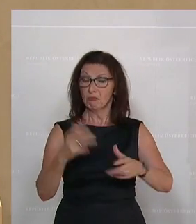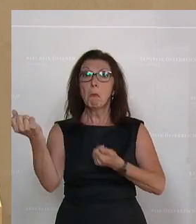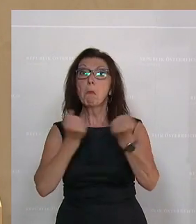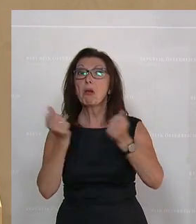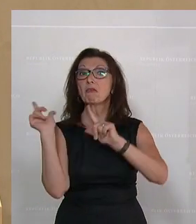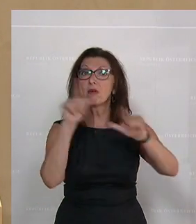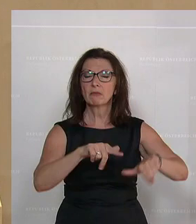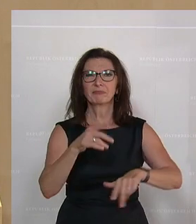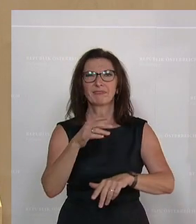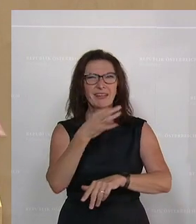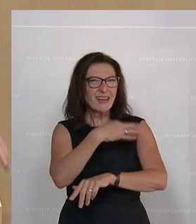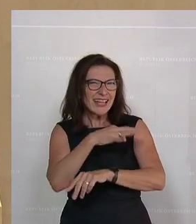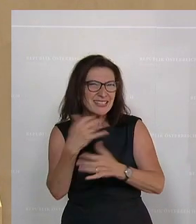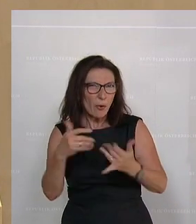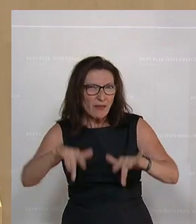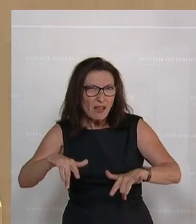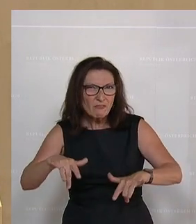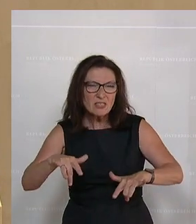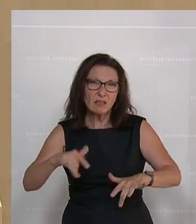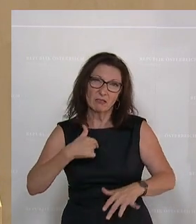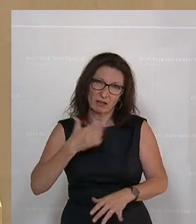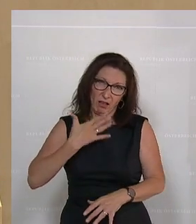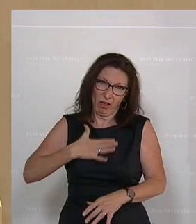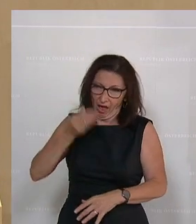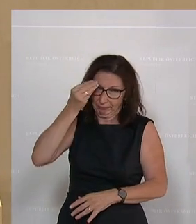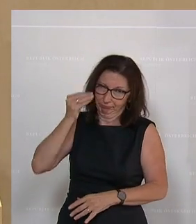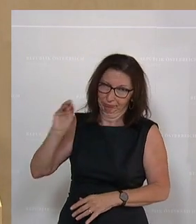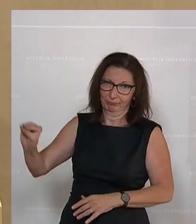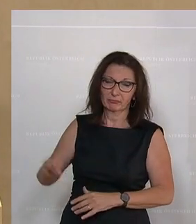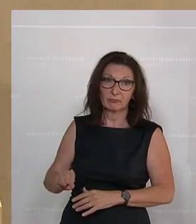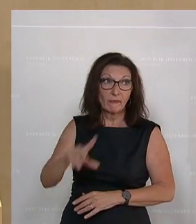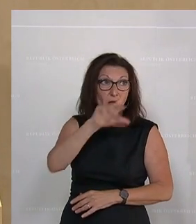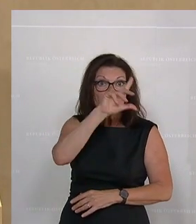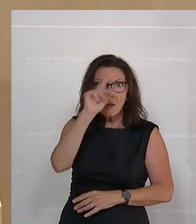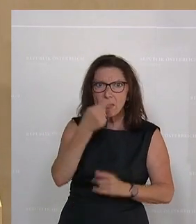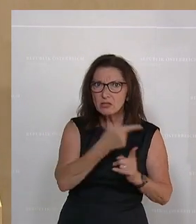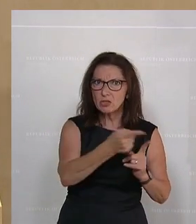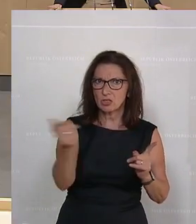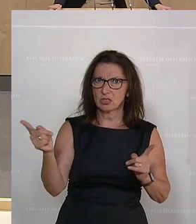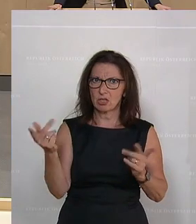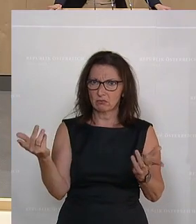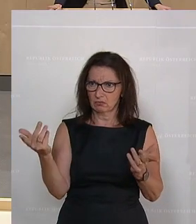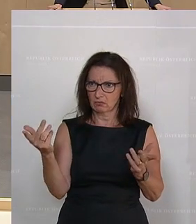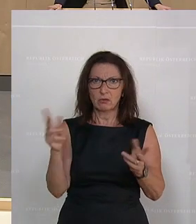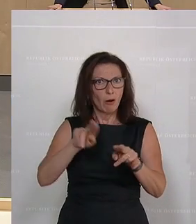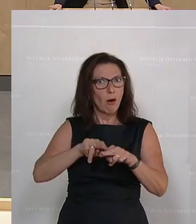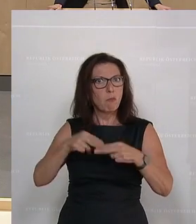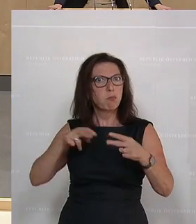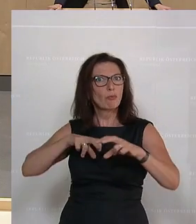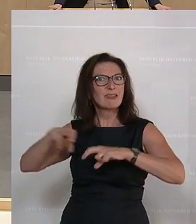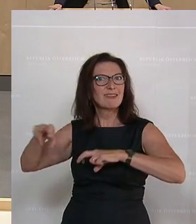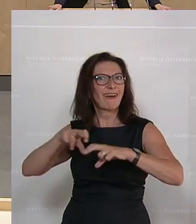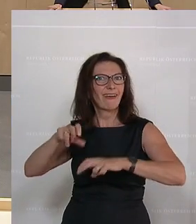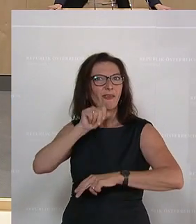wenn der kanzler heute da wäre dann würde ich ihm auch sagen dass diese menschen zu recht von dieser bundesregierung nichts mehr